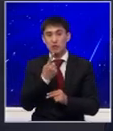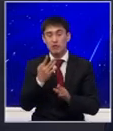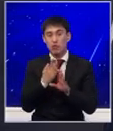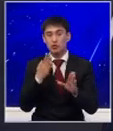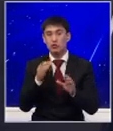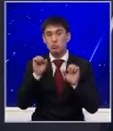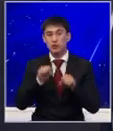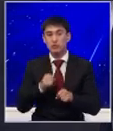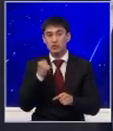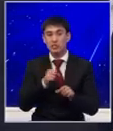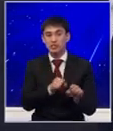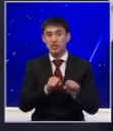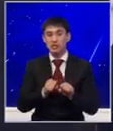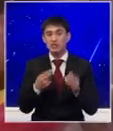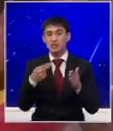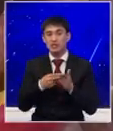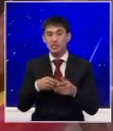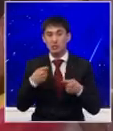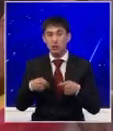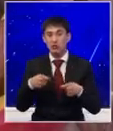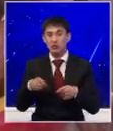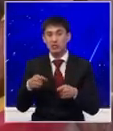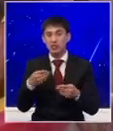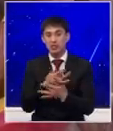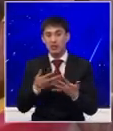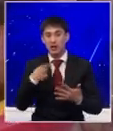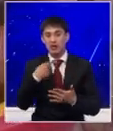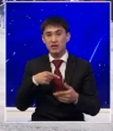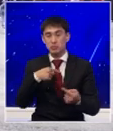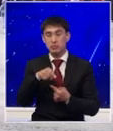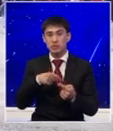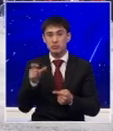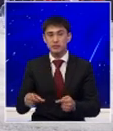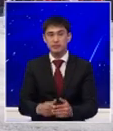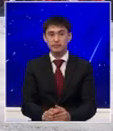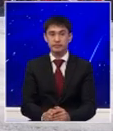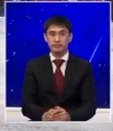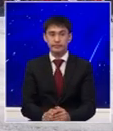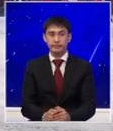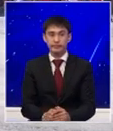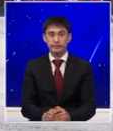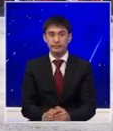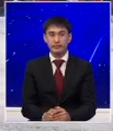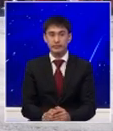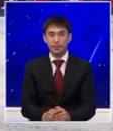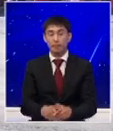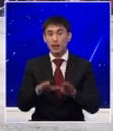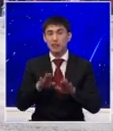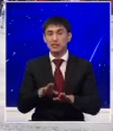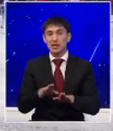очередь позволит сдерживать цены на продовольственные товары, говорит предприниматель. На местах те крестьяне,